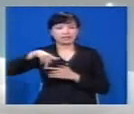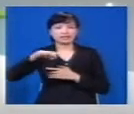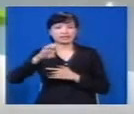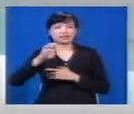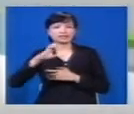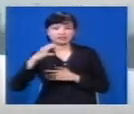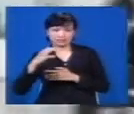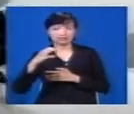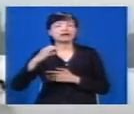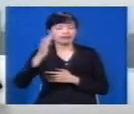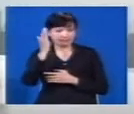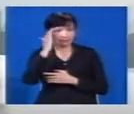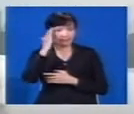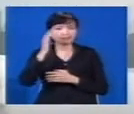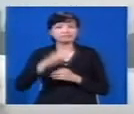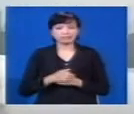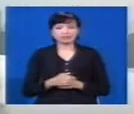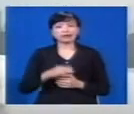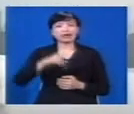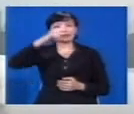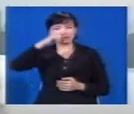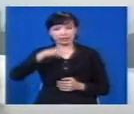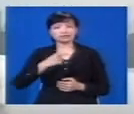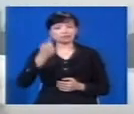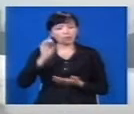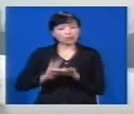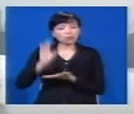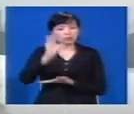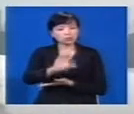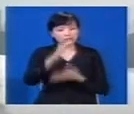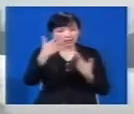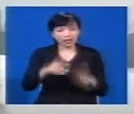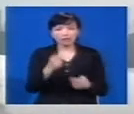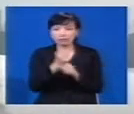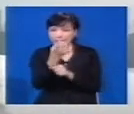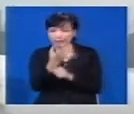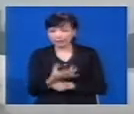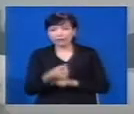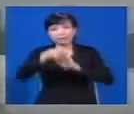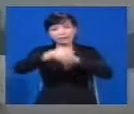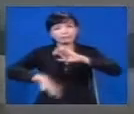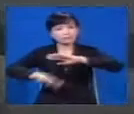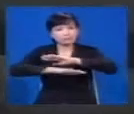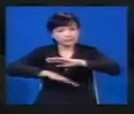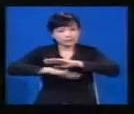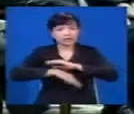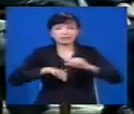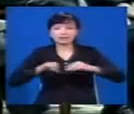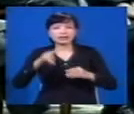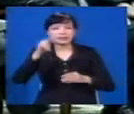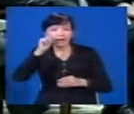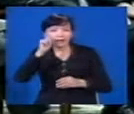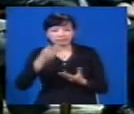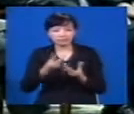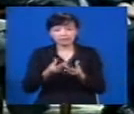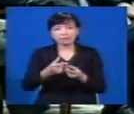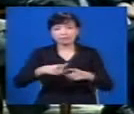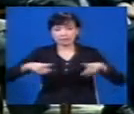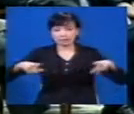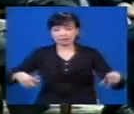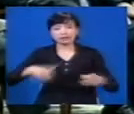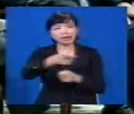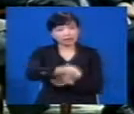คล้องกับการลงทุนบริหารจัดการน้ำและการลงทุนโครงสร้างพื้นฐานเพราะไม่เพียงแต่จะทำให้พื้นที่เกษตรได้รับการป